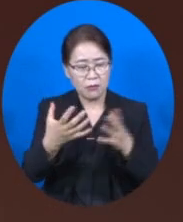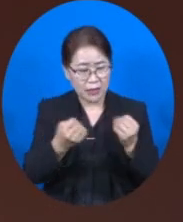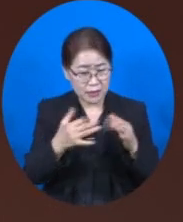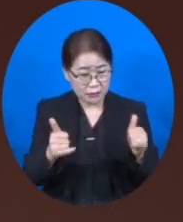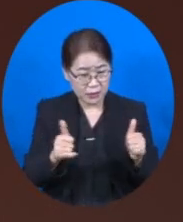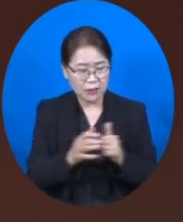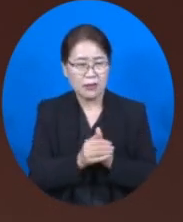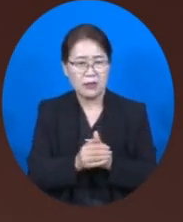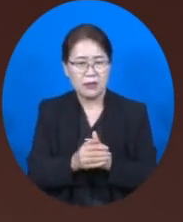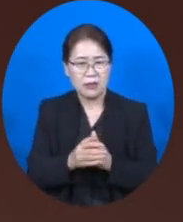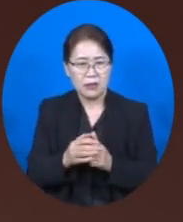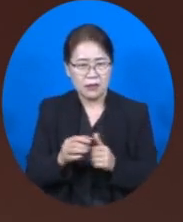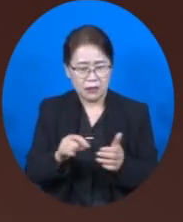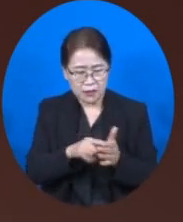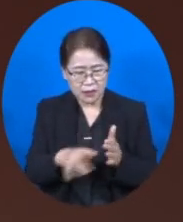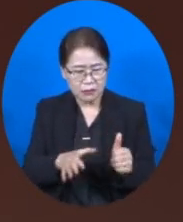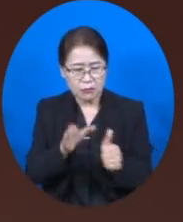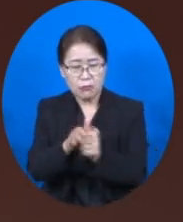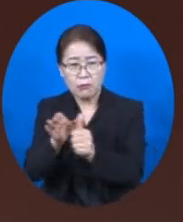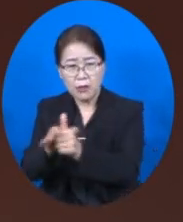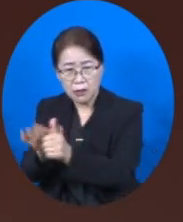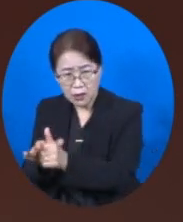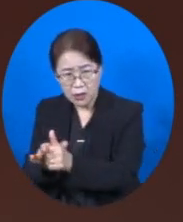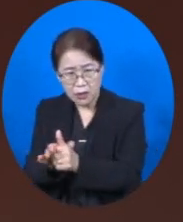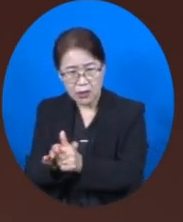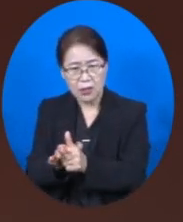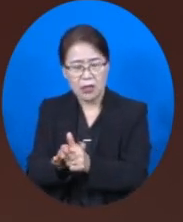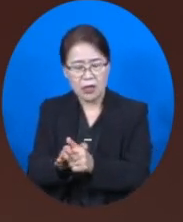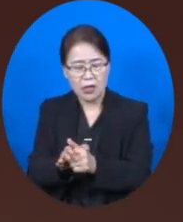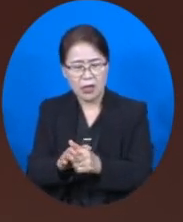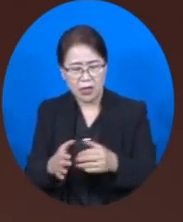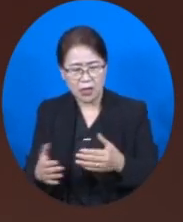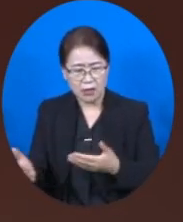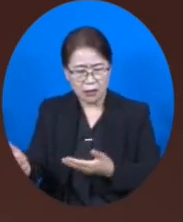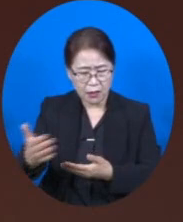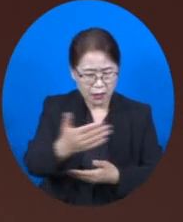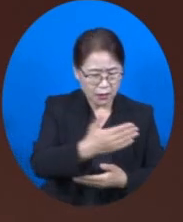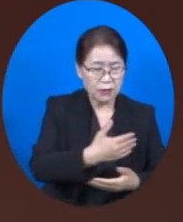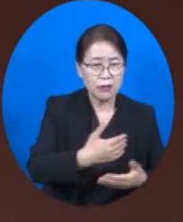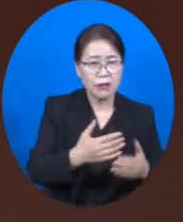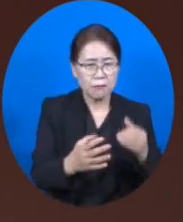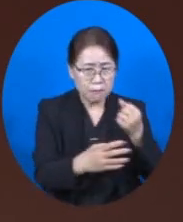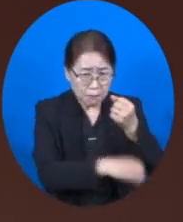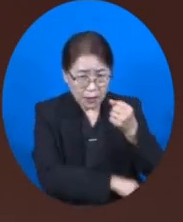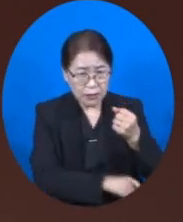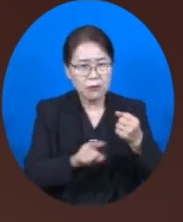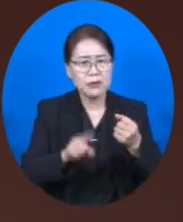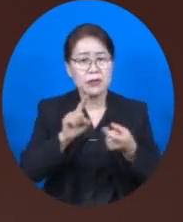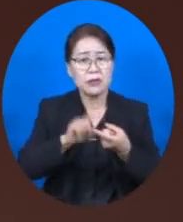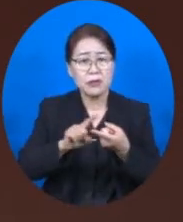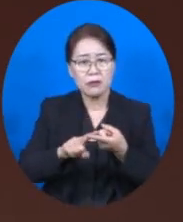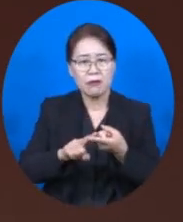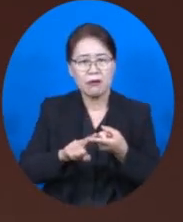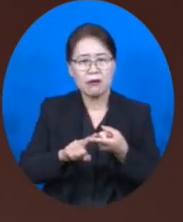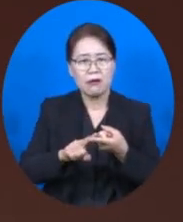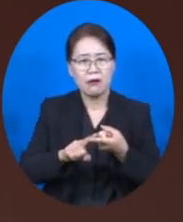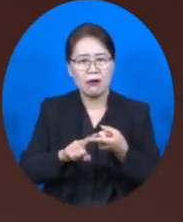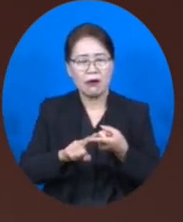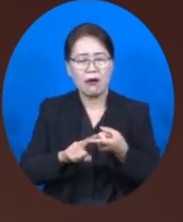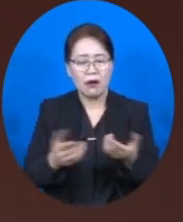사람들에게 세금을 부과하여 그 많은 것들을 착복하는 것을 뭐라고 생각했냐면 세리의